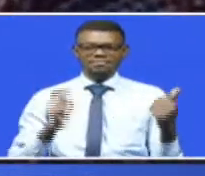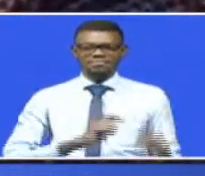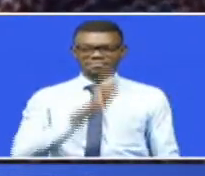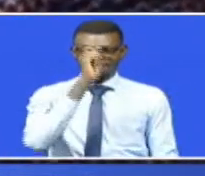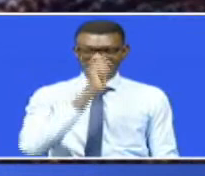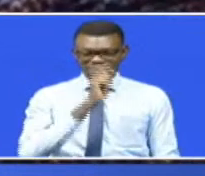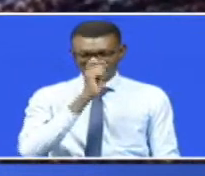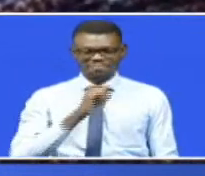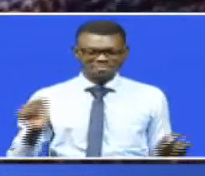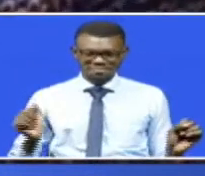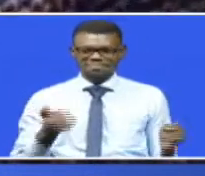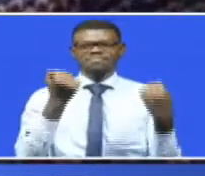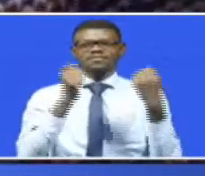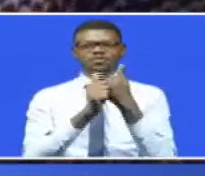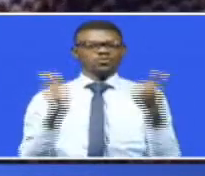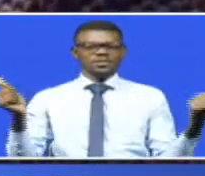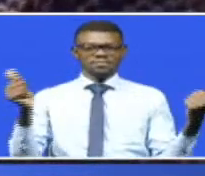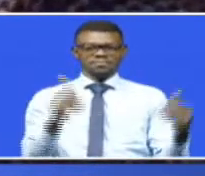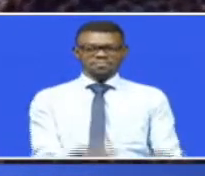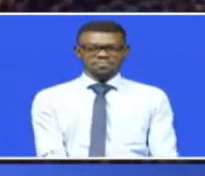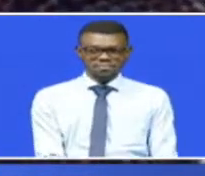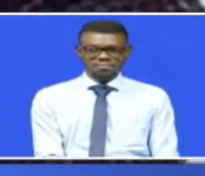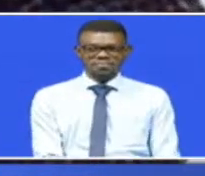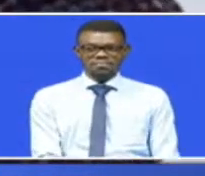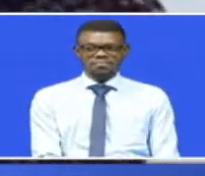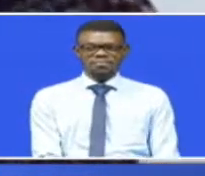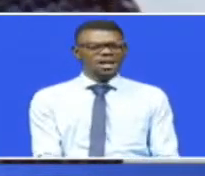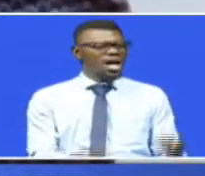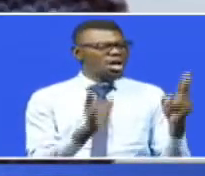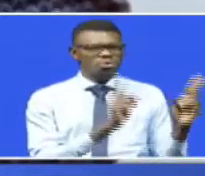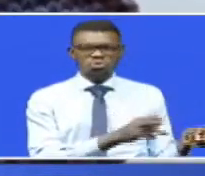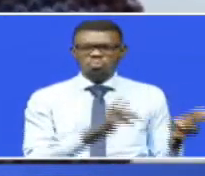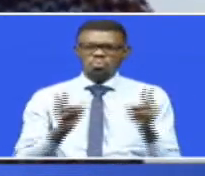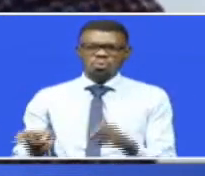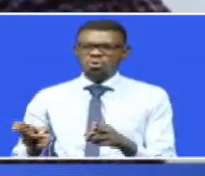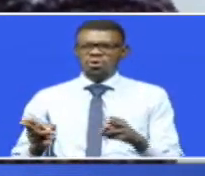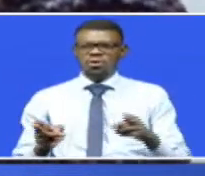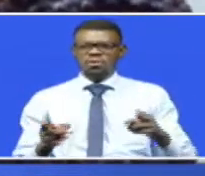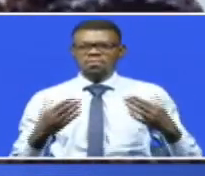Tanzania tuko salama. Ni kawaida ya mwanadamu